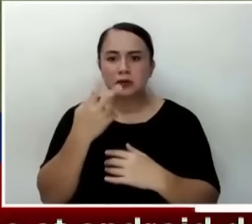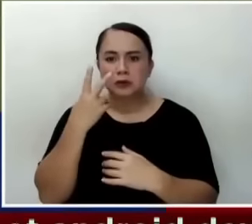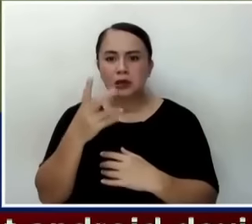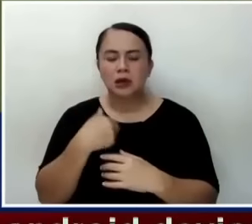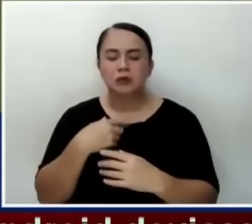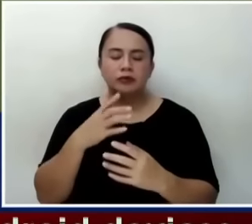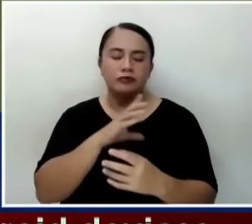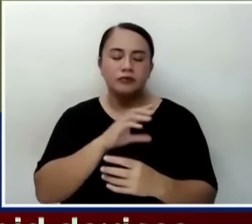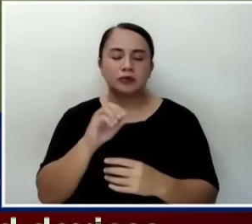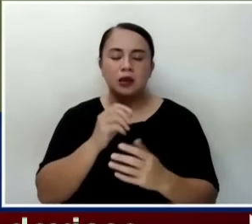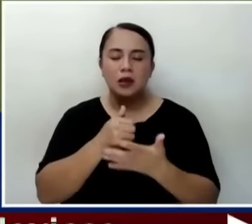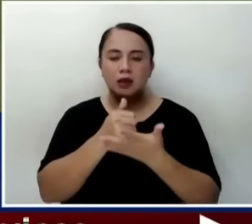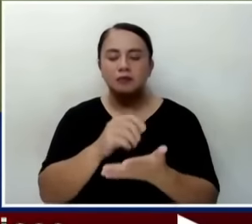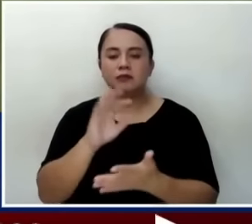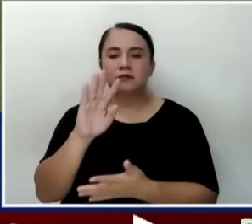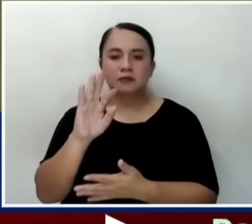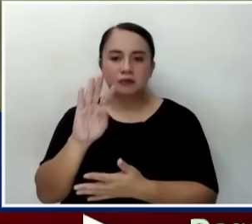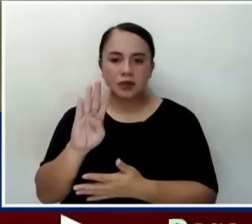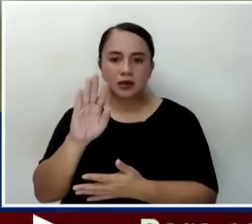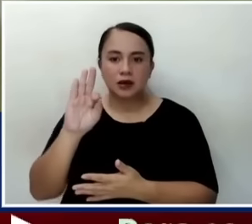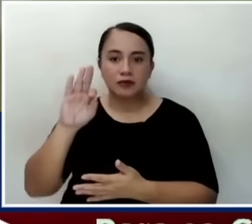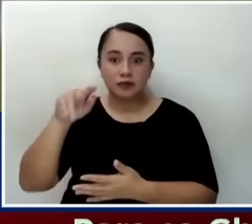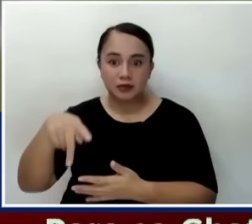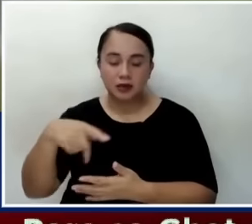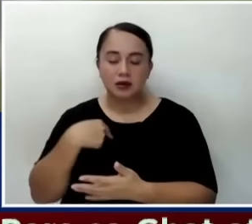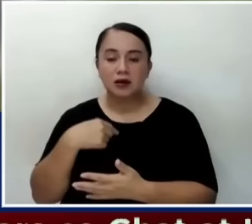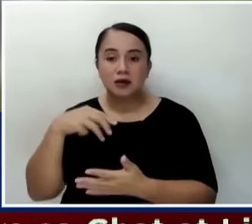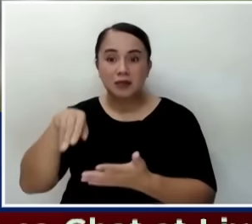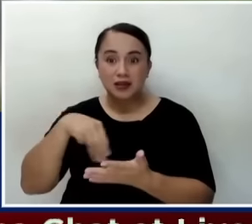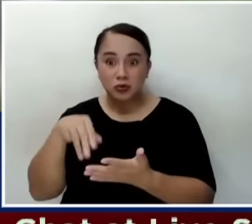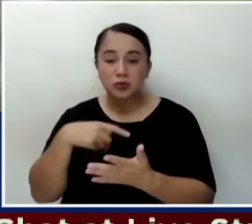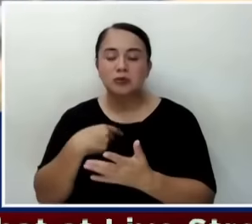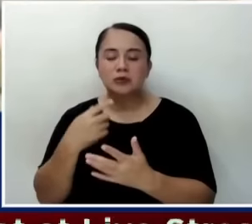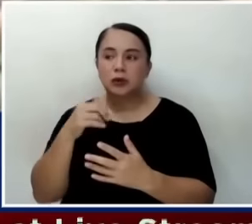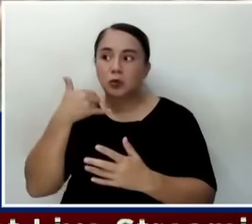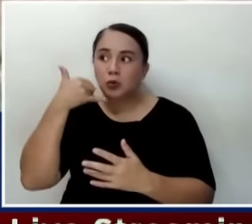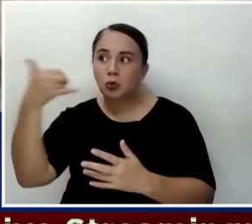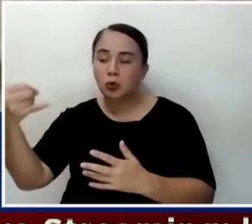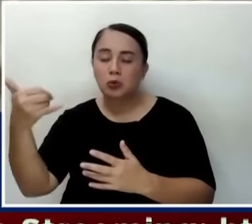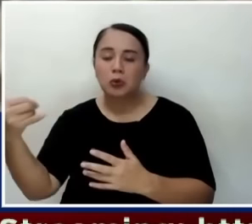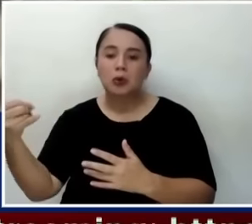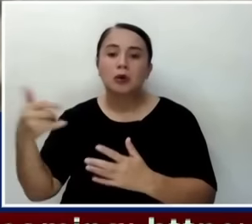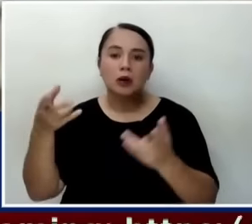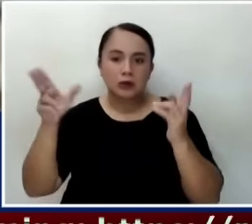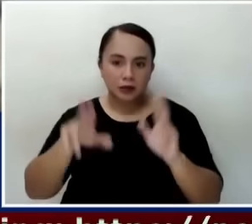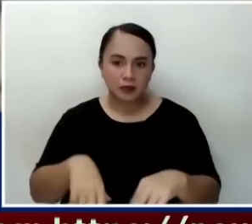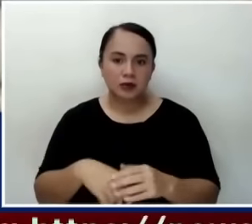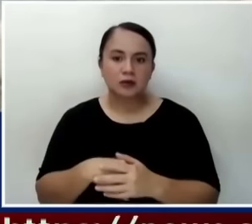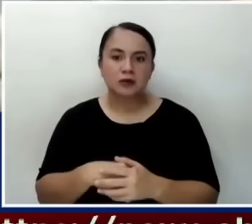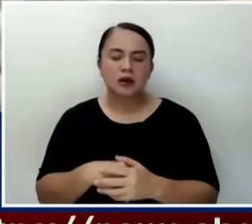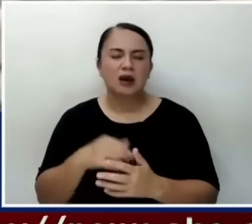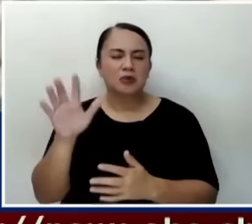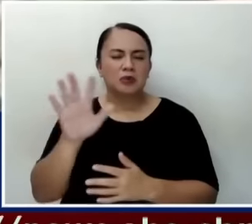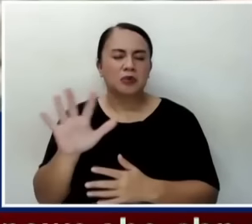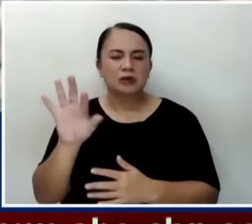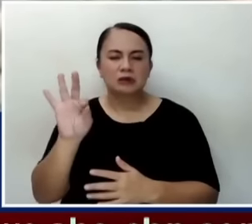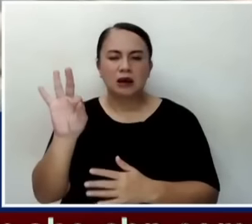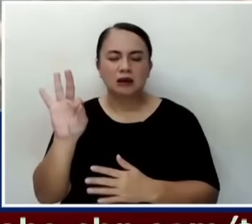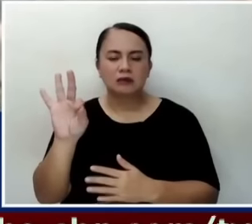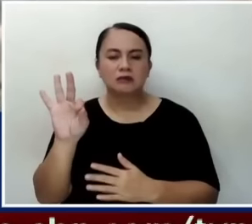Fire Protection Mandaluyong matapos itawag ng isang concerned citizen ang insidente bandang alas 9 ng